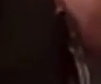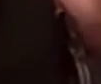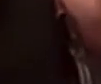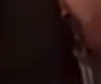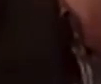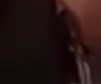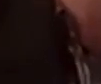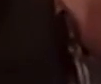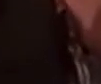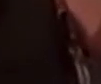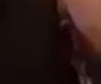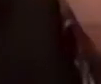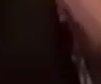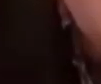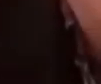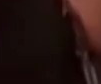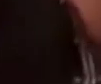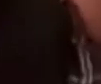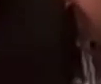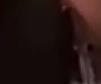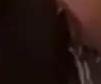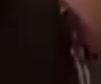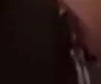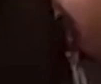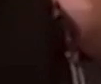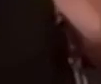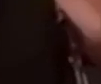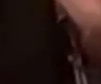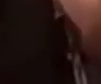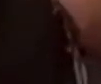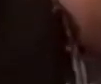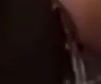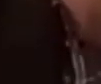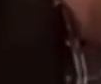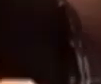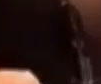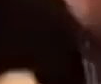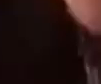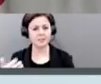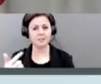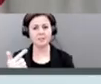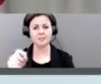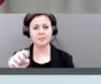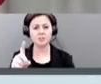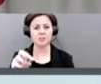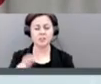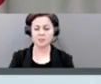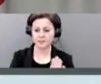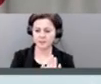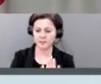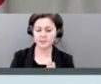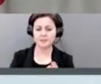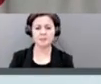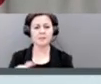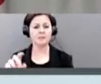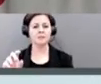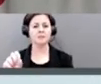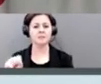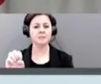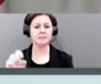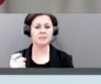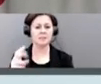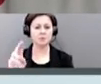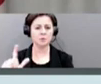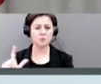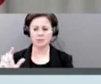prédécesseur, en 6 ans. Alors, c'est pas rien. Et elle a pris des décisions rapides. Elle a pris